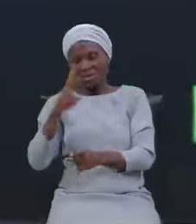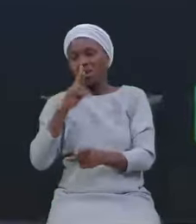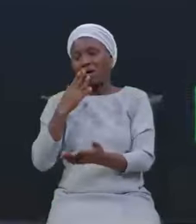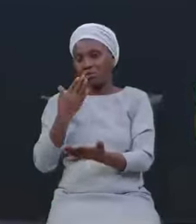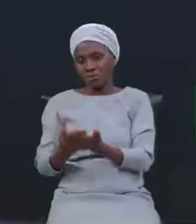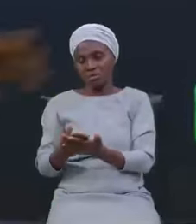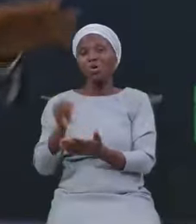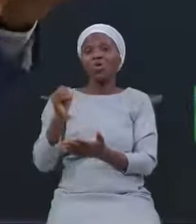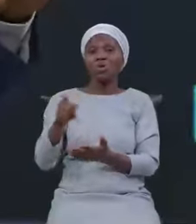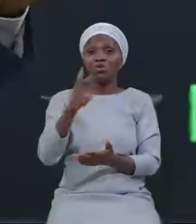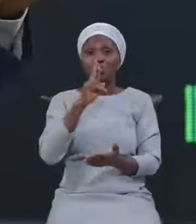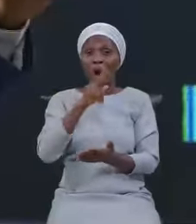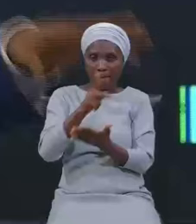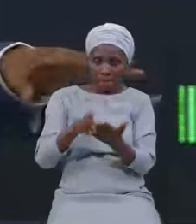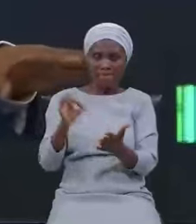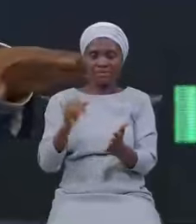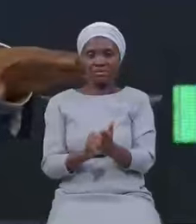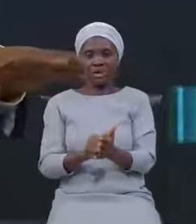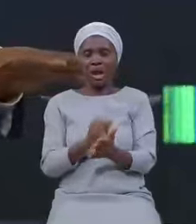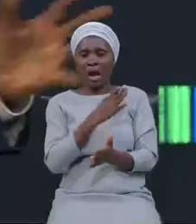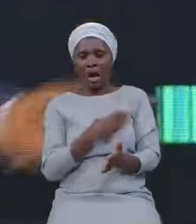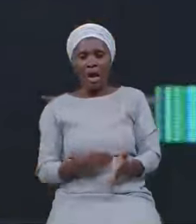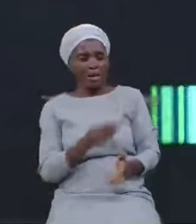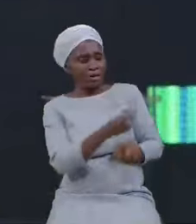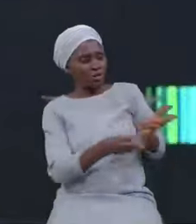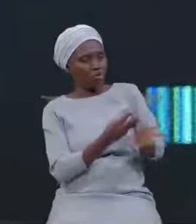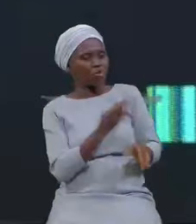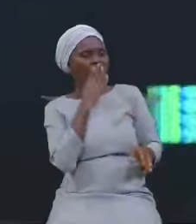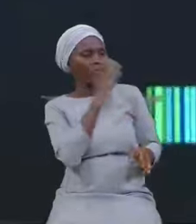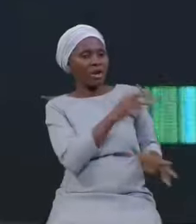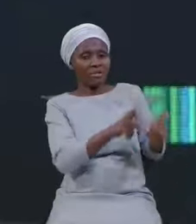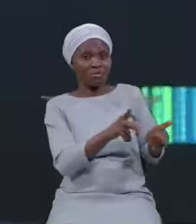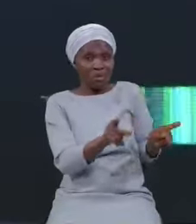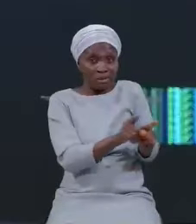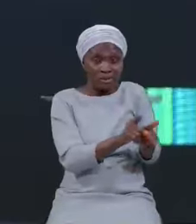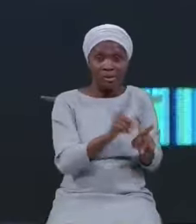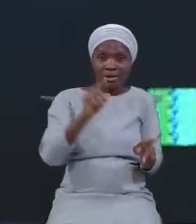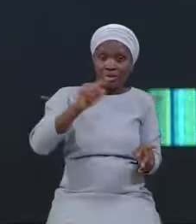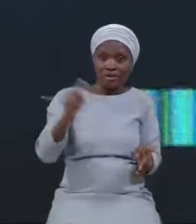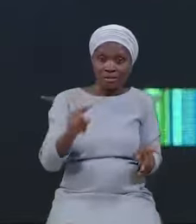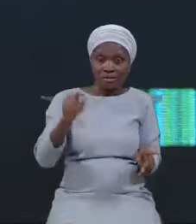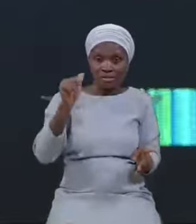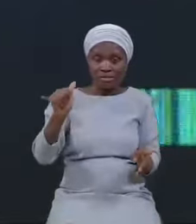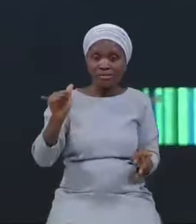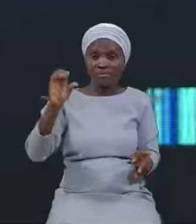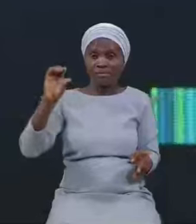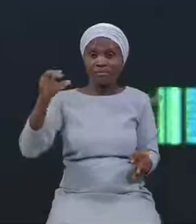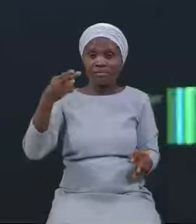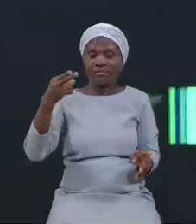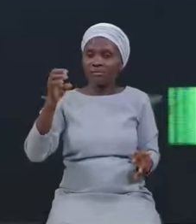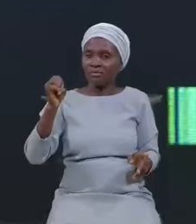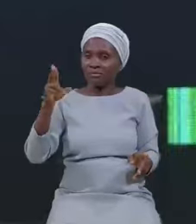personnes, comme Zachée. Il est venu à Christ également, car Dieu a tant aimé le